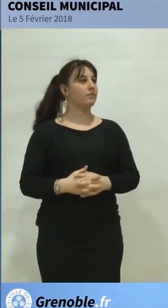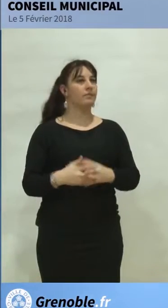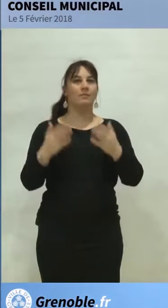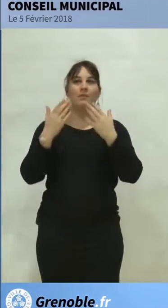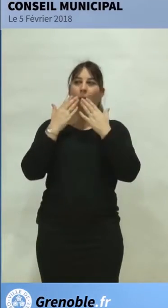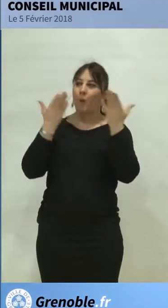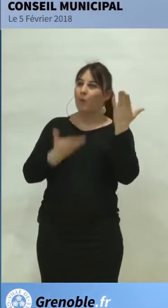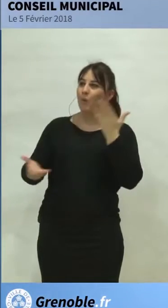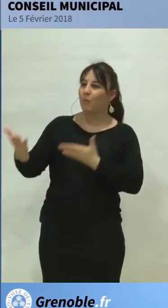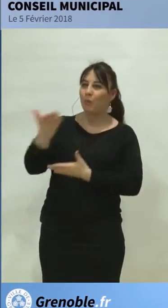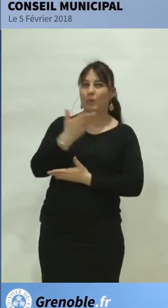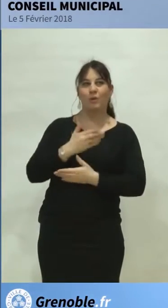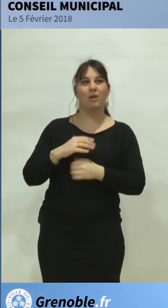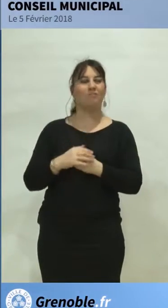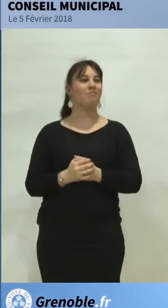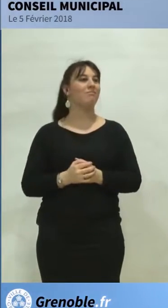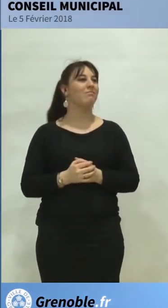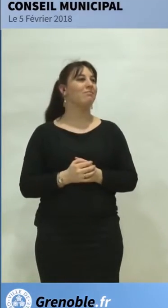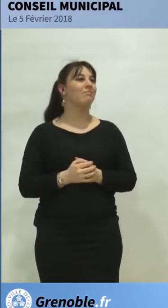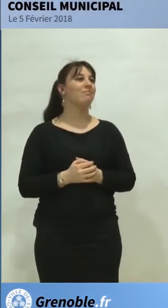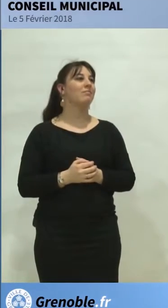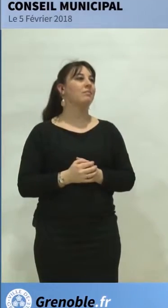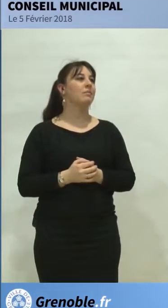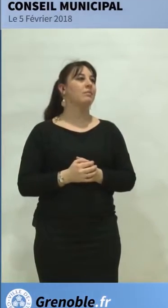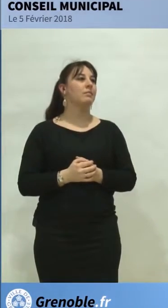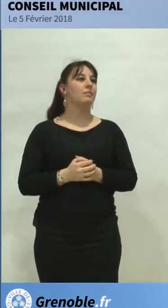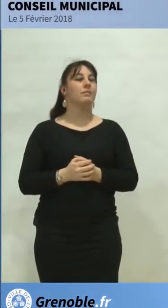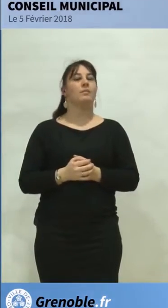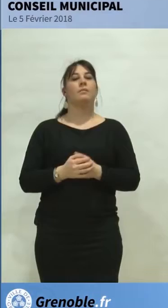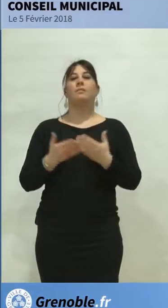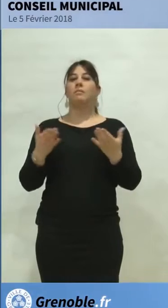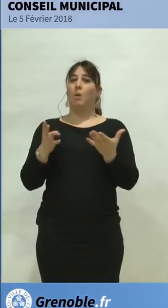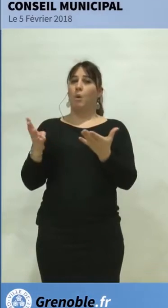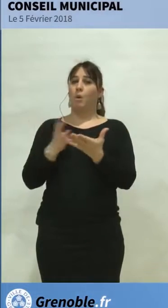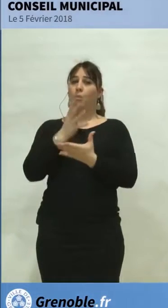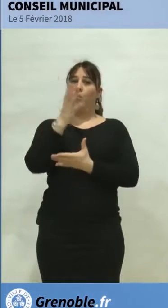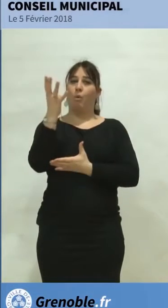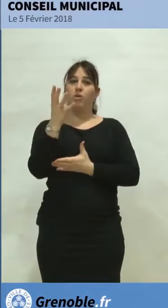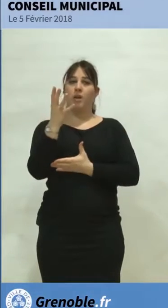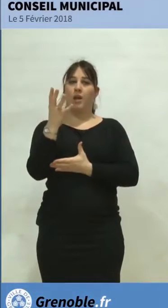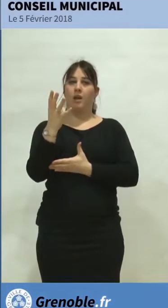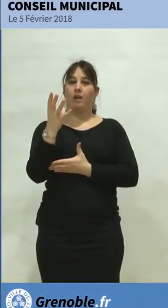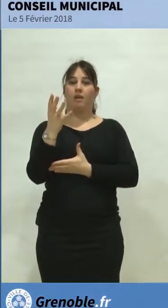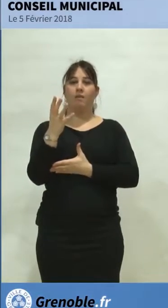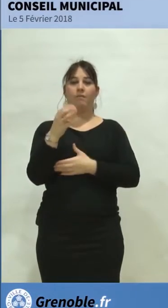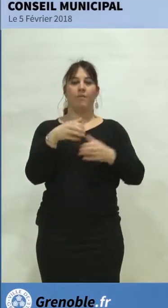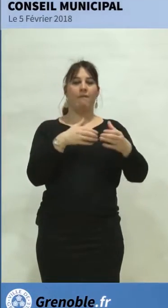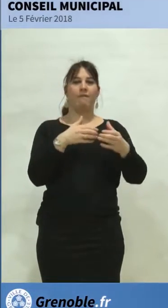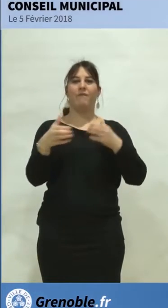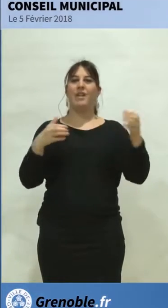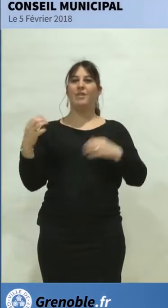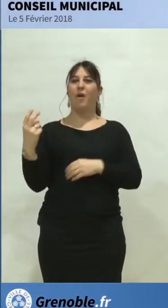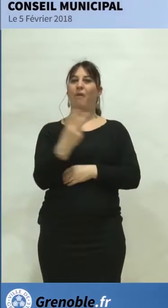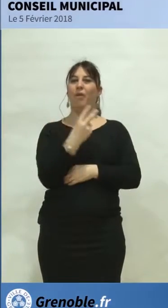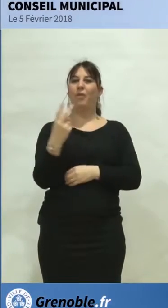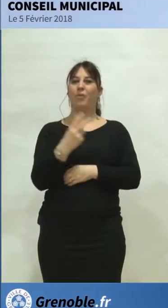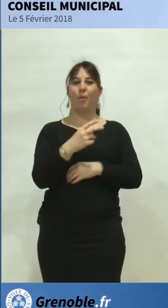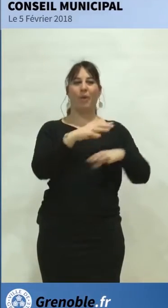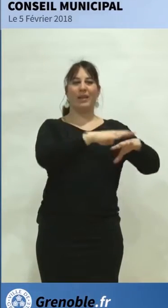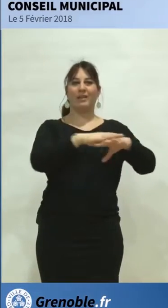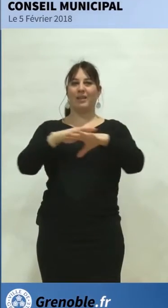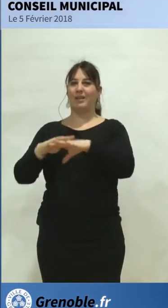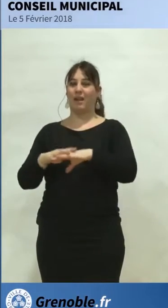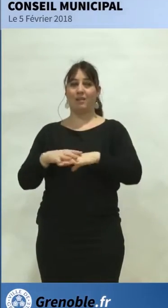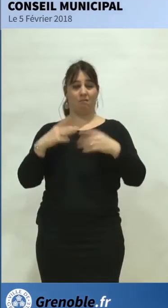Bonjour à toutes et à tous. Le projet de renouvellement urbain des deux Villeneuve comprend un important volet